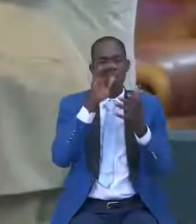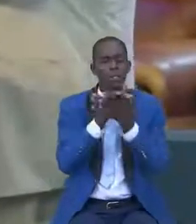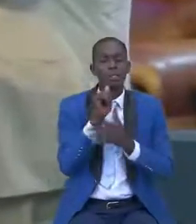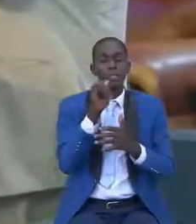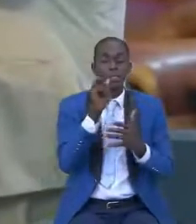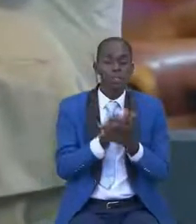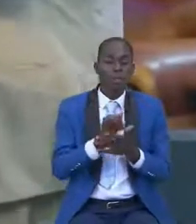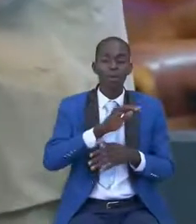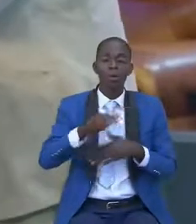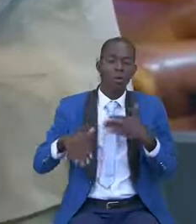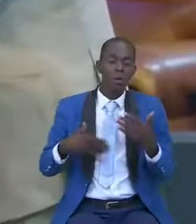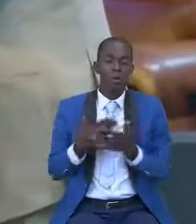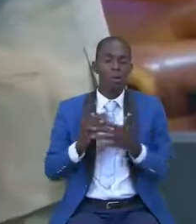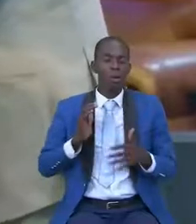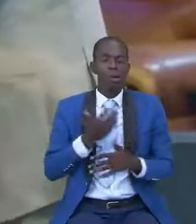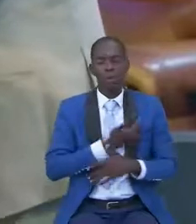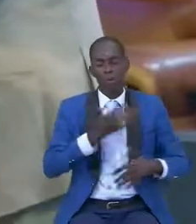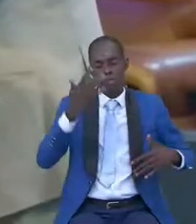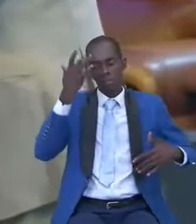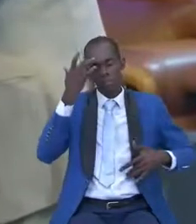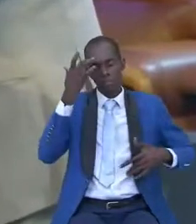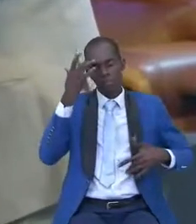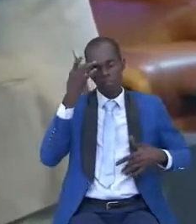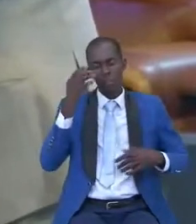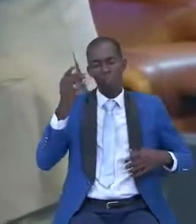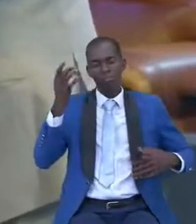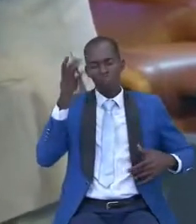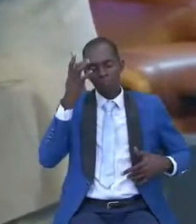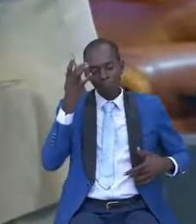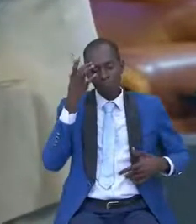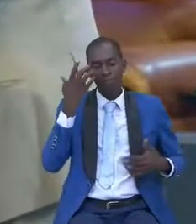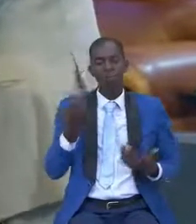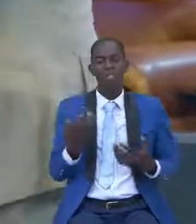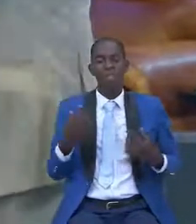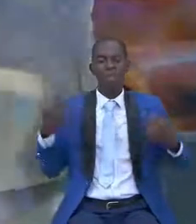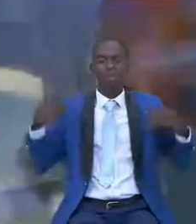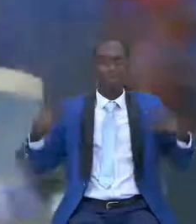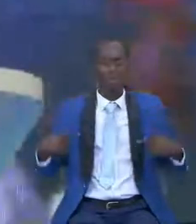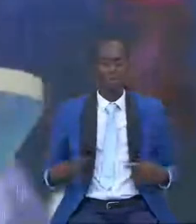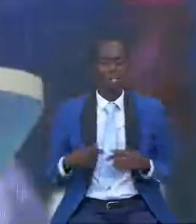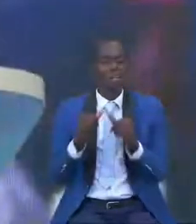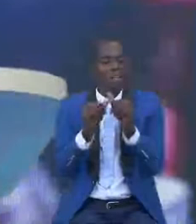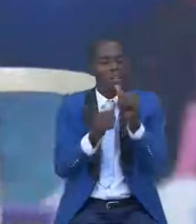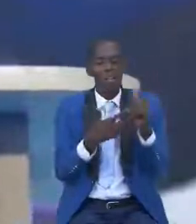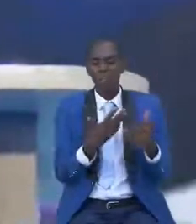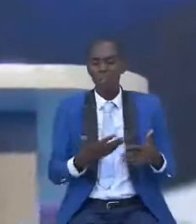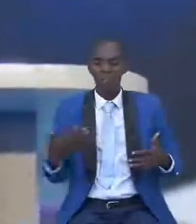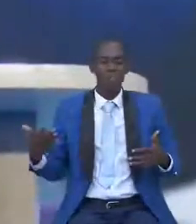nous savons, nous croyons que toutes nos maladies, nos